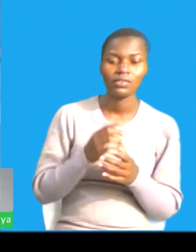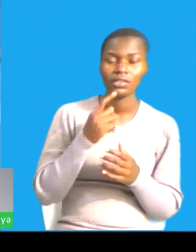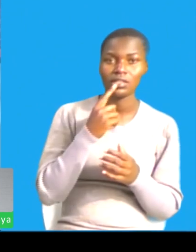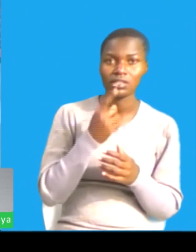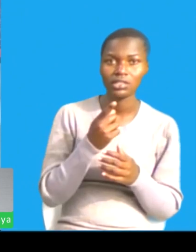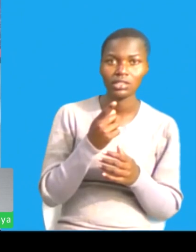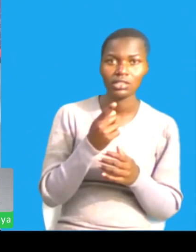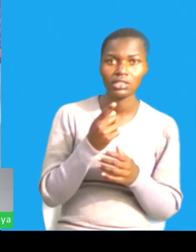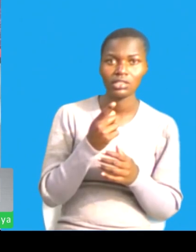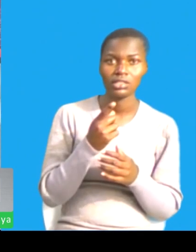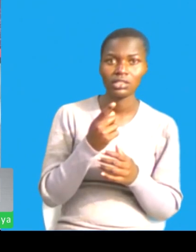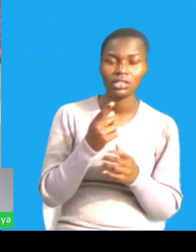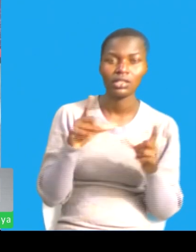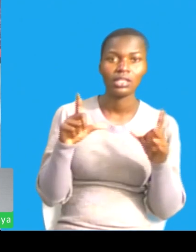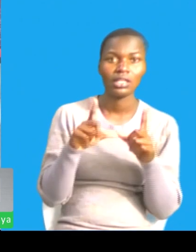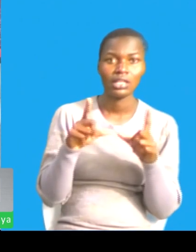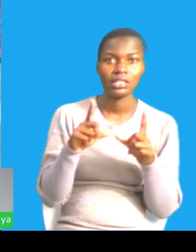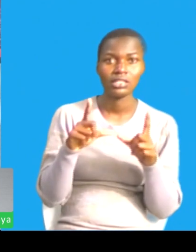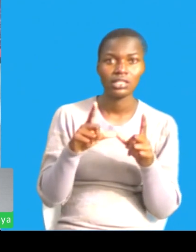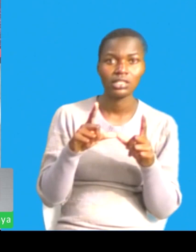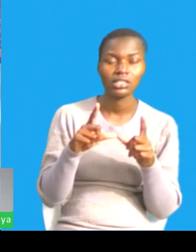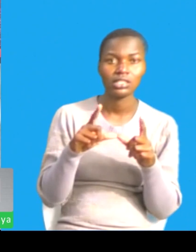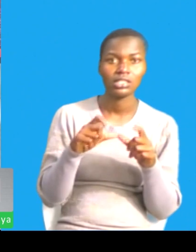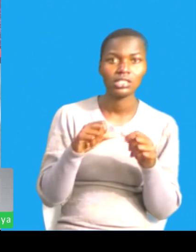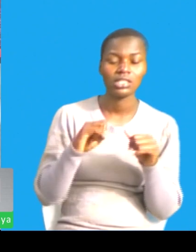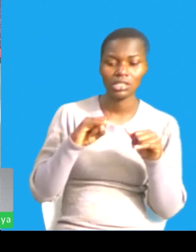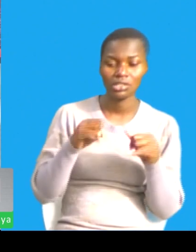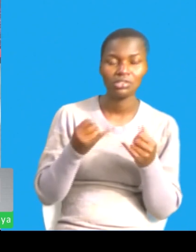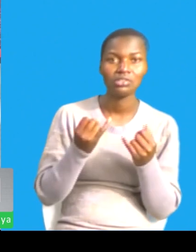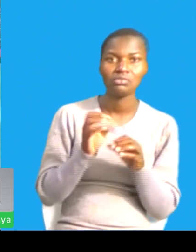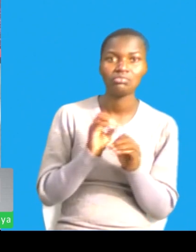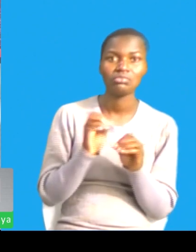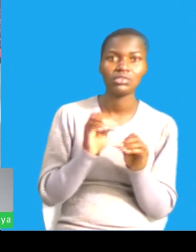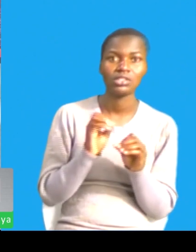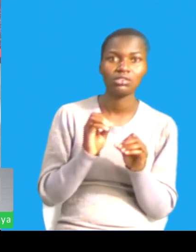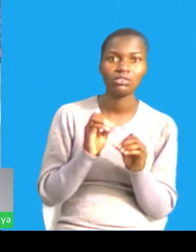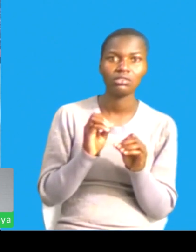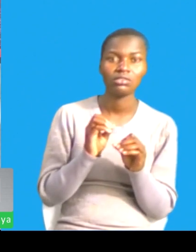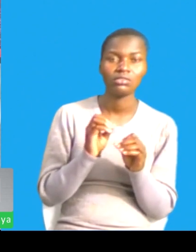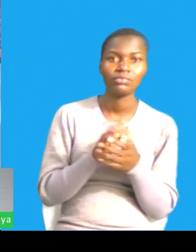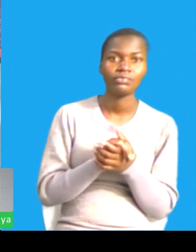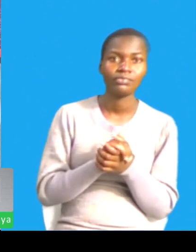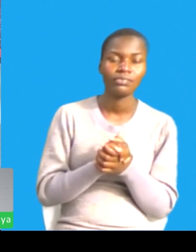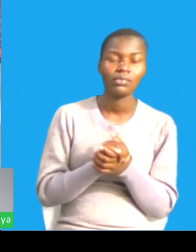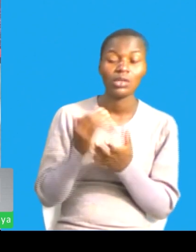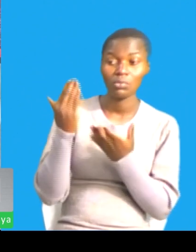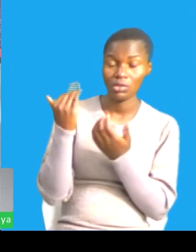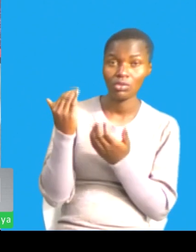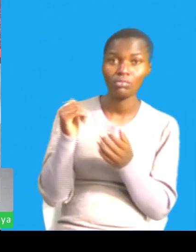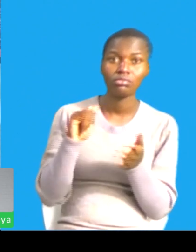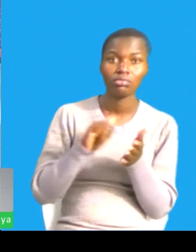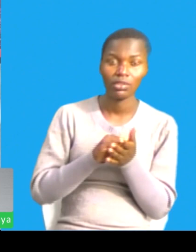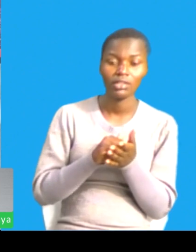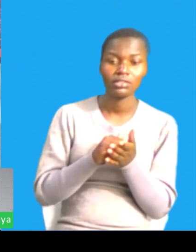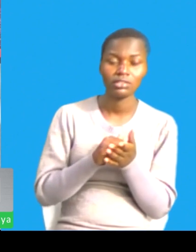imesemekana ya kwamba license yao itakuwa renewed, Ezra Chiroba, na we hope that